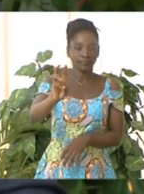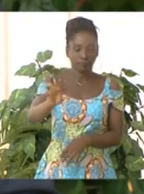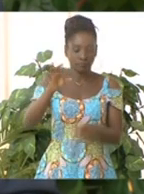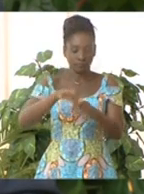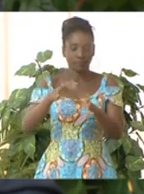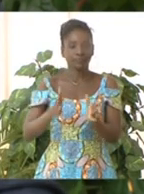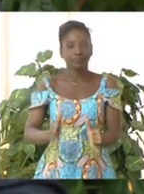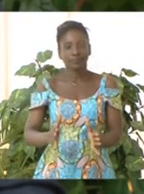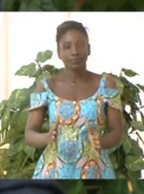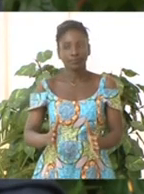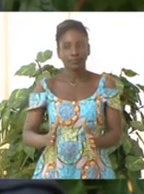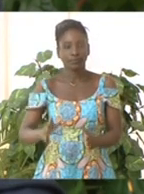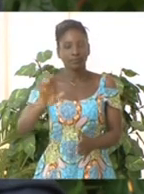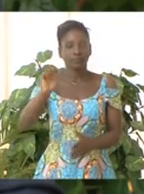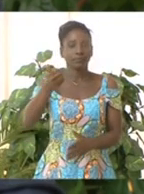Votants